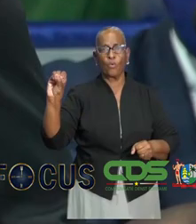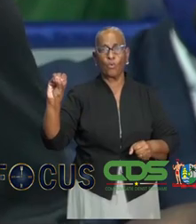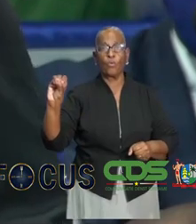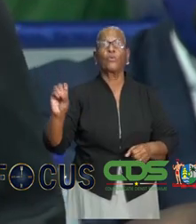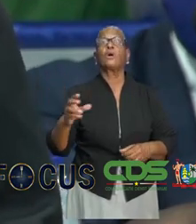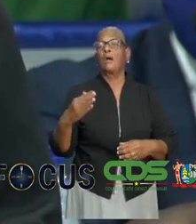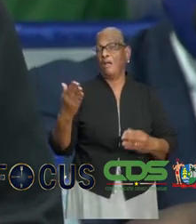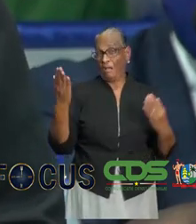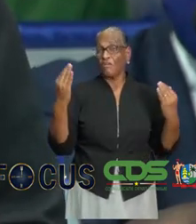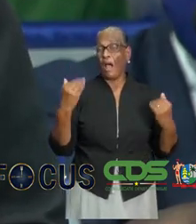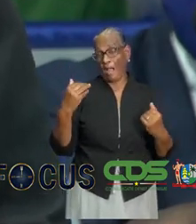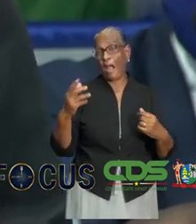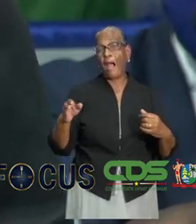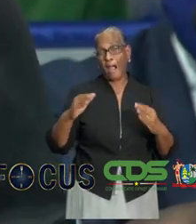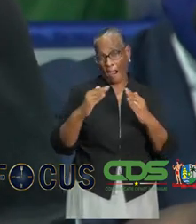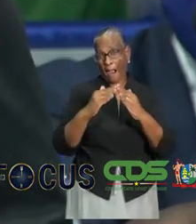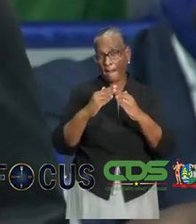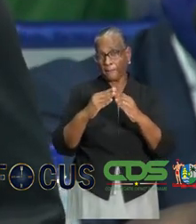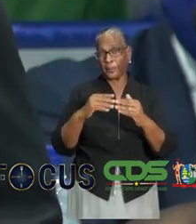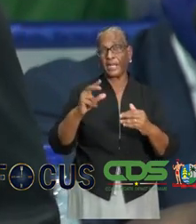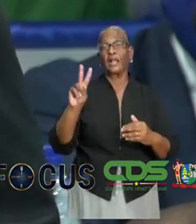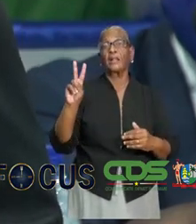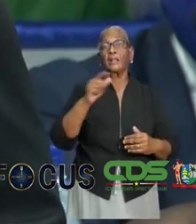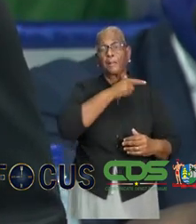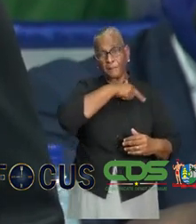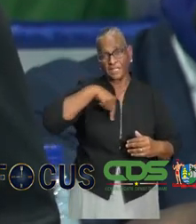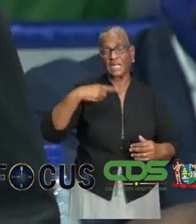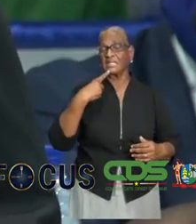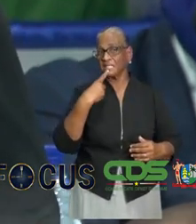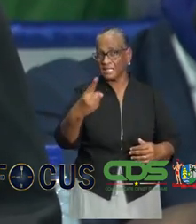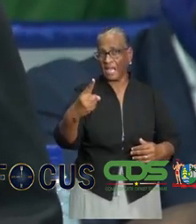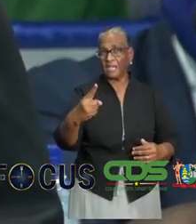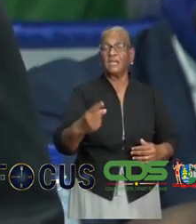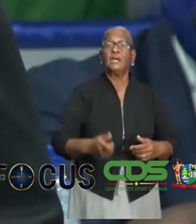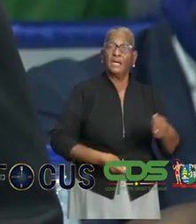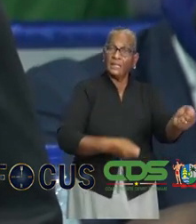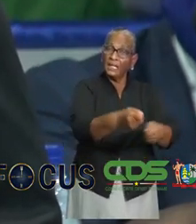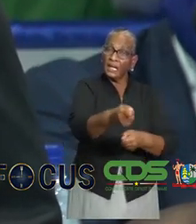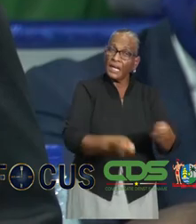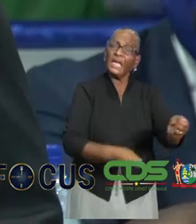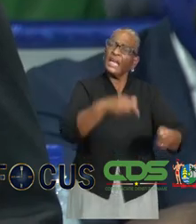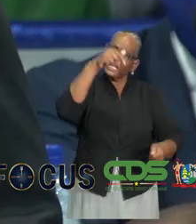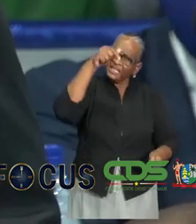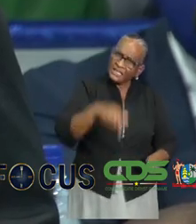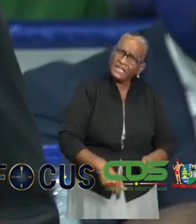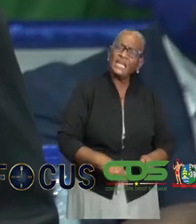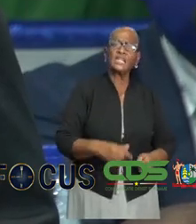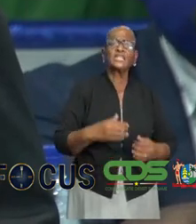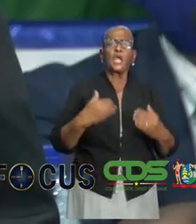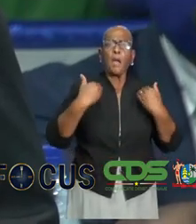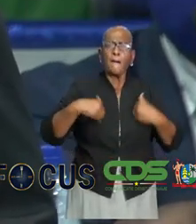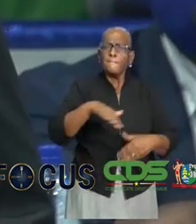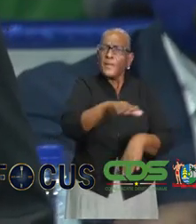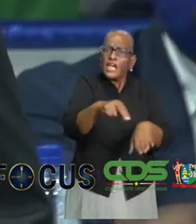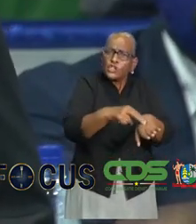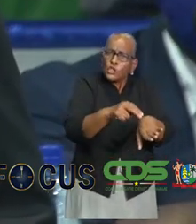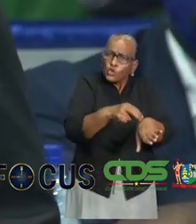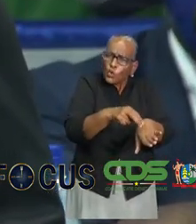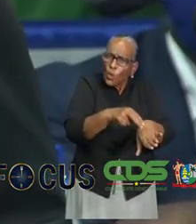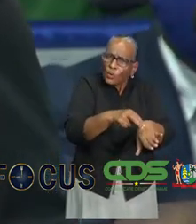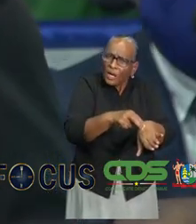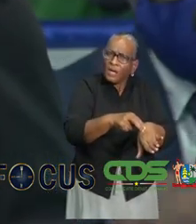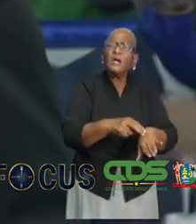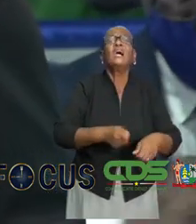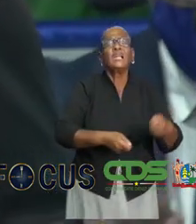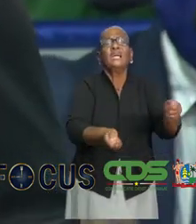gegeven. De regering zal blijven werken om de noden van het volk te verlichten.